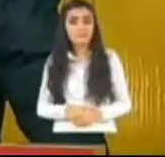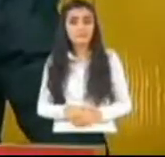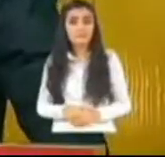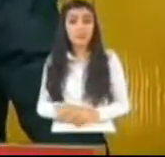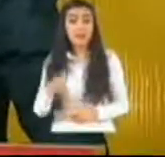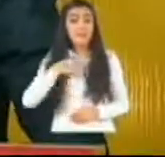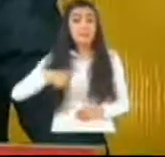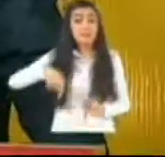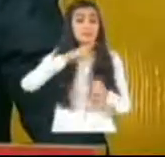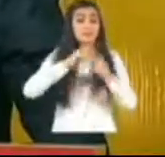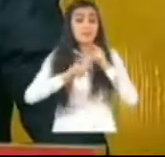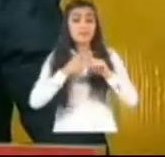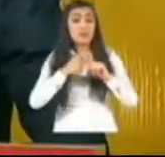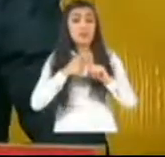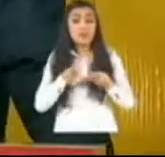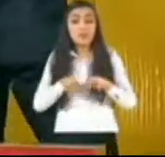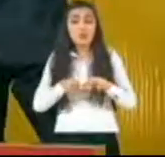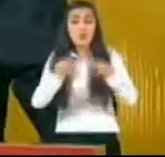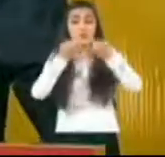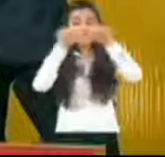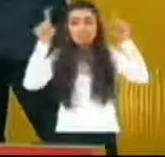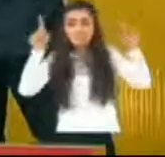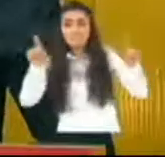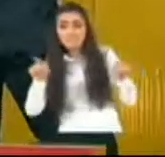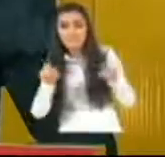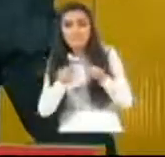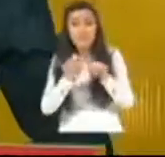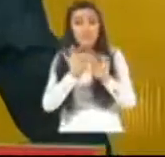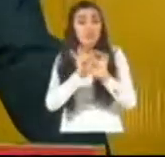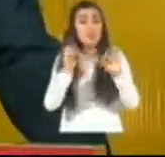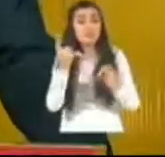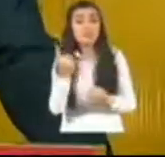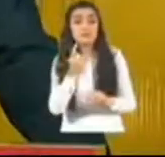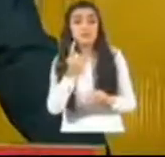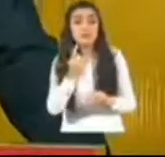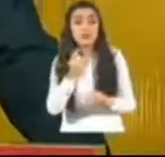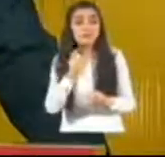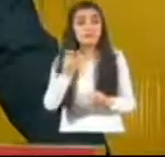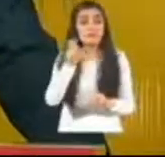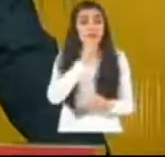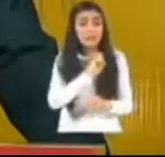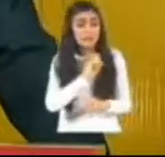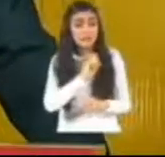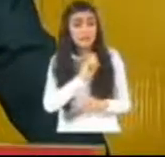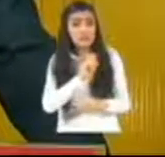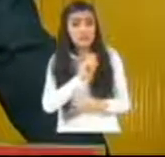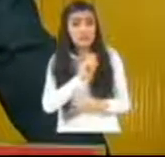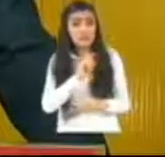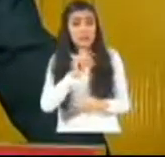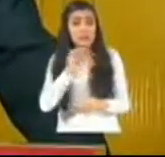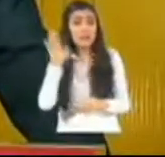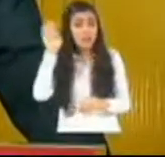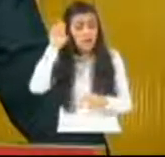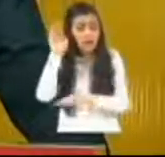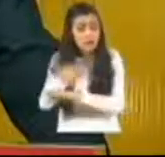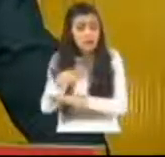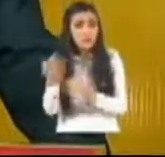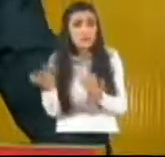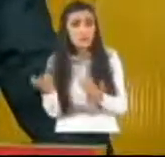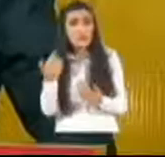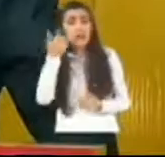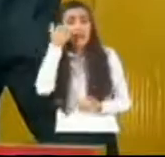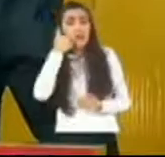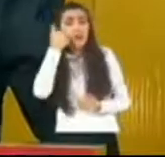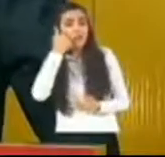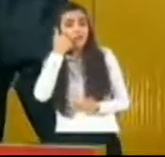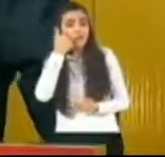Zira bizim siyasetimizin yol haritasında hiçbir zaman istismar, aldatma,